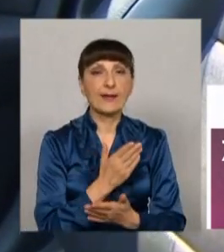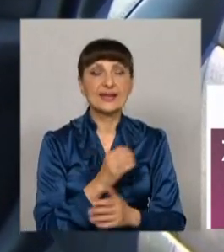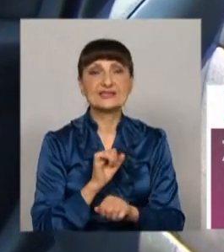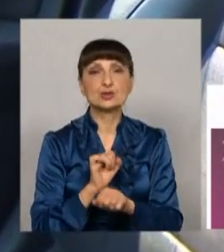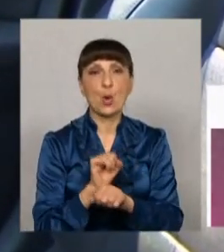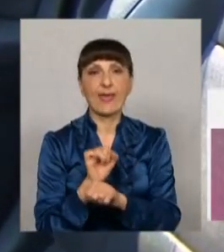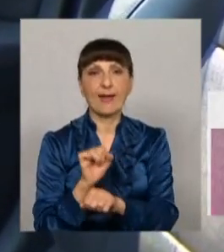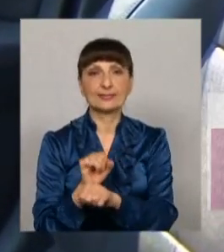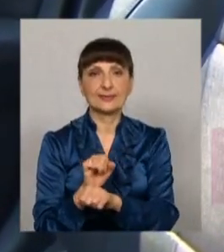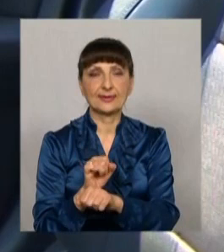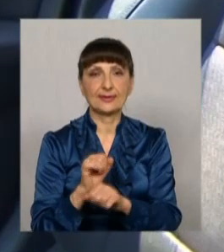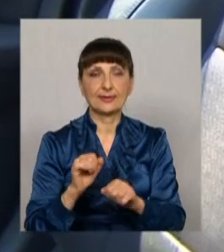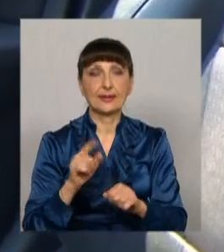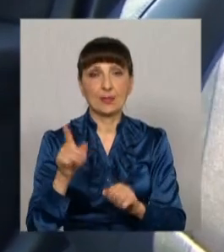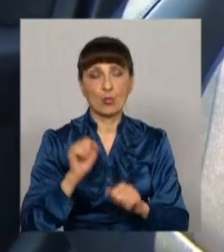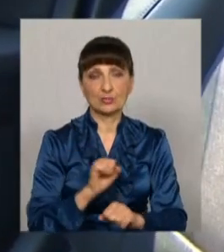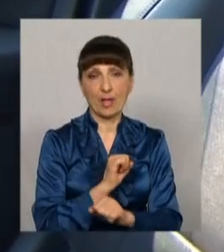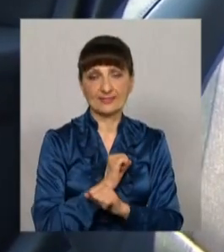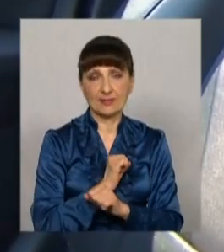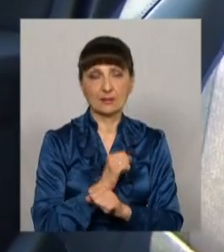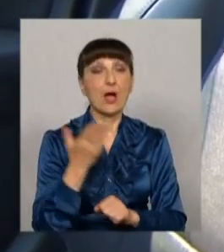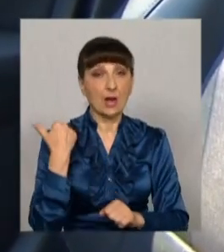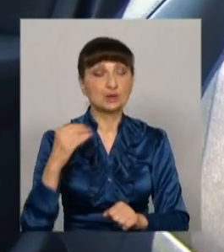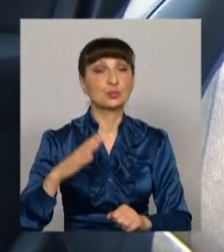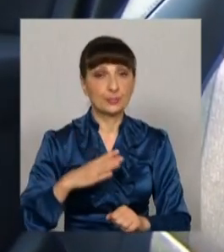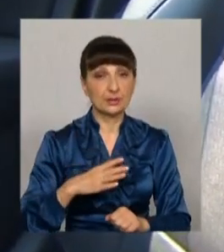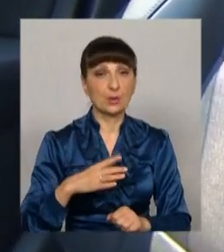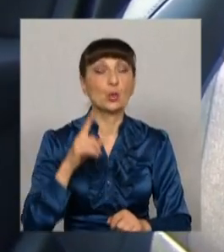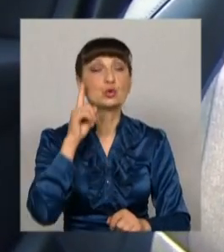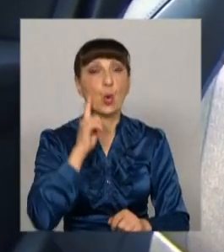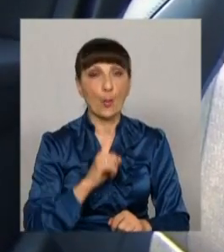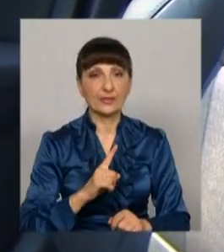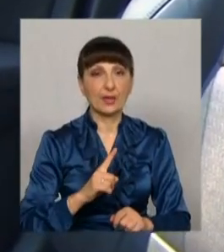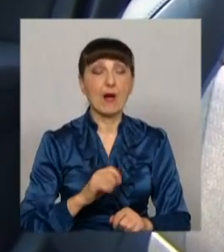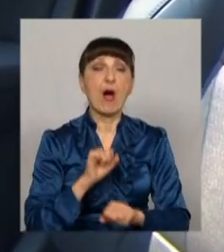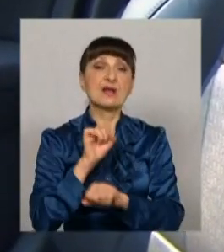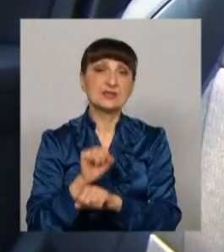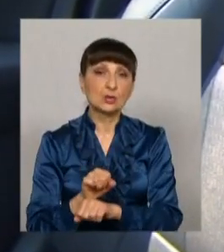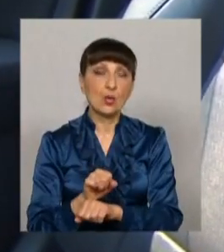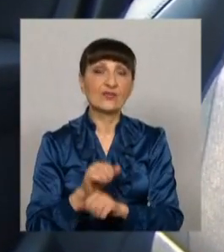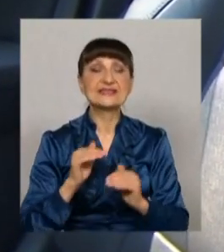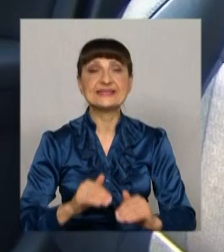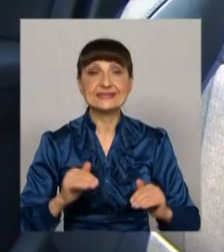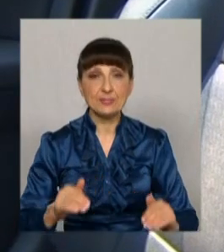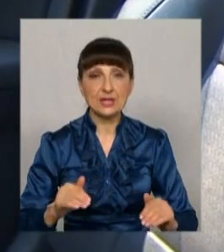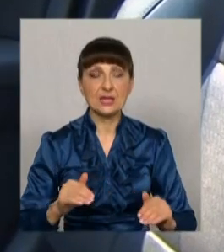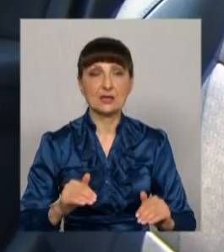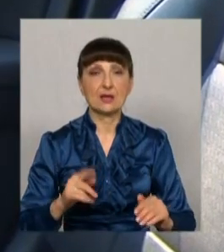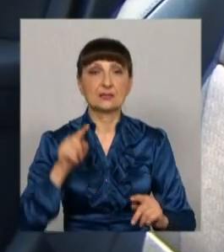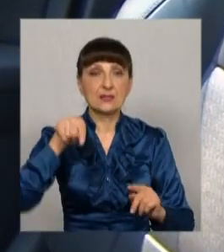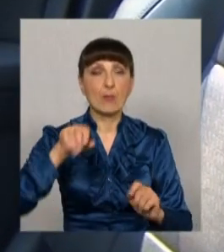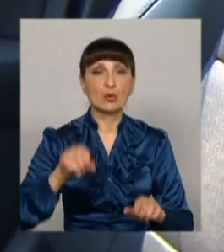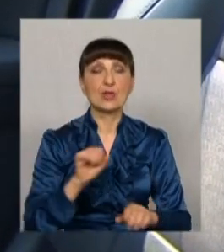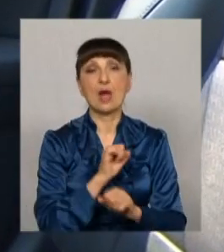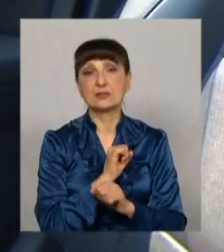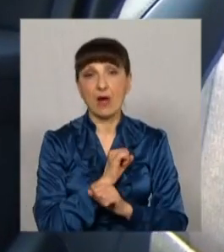стоянки, которые кемпинги. Вот эти, потому что раньше было намного удобнее останавливаться, с детьми ездить. Вот. И